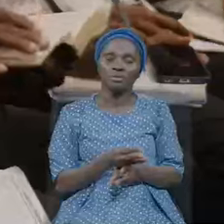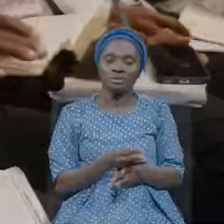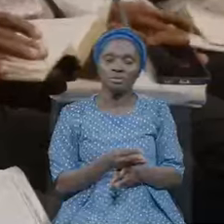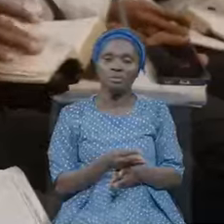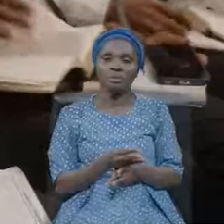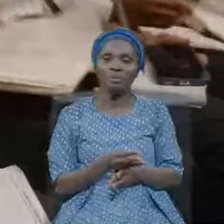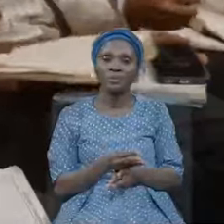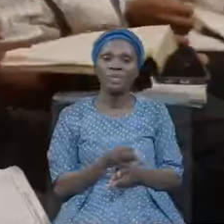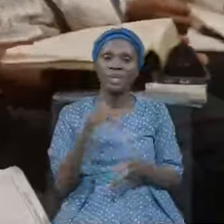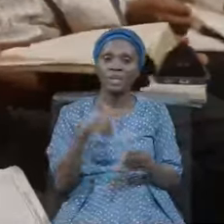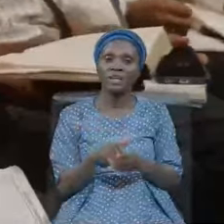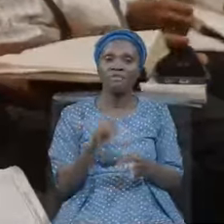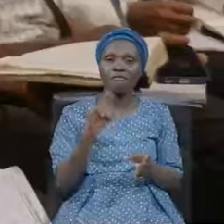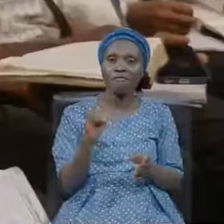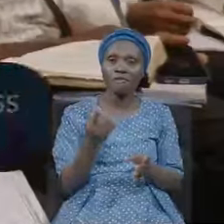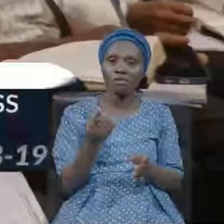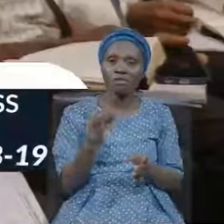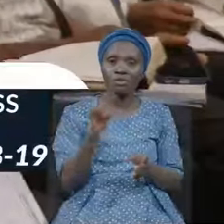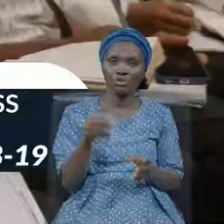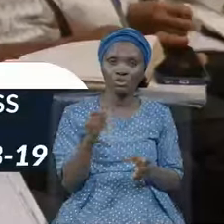verset 15. 1 Jean 2,